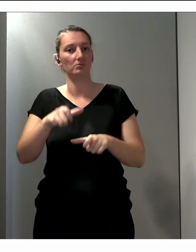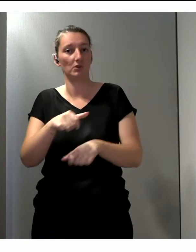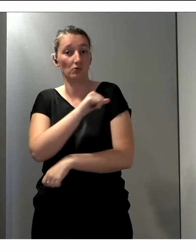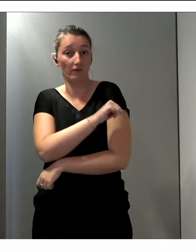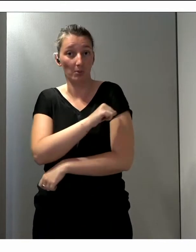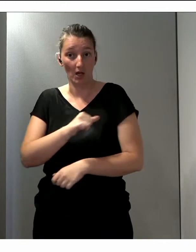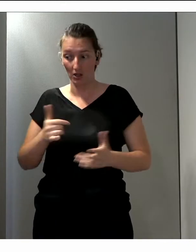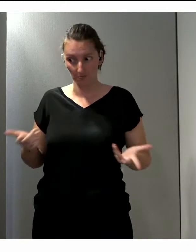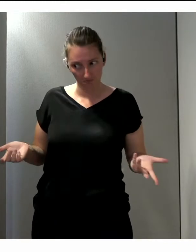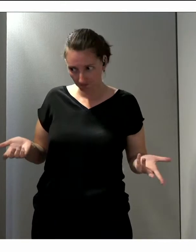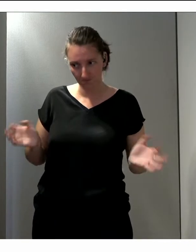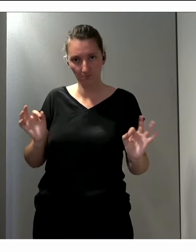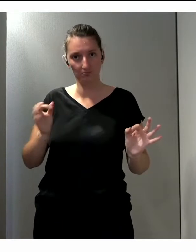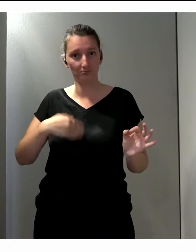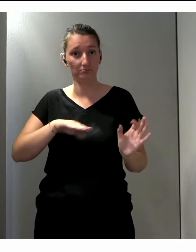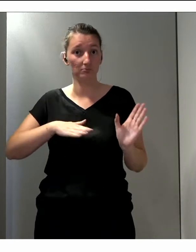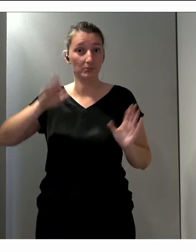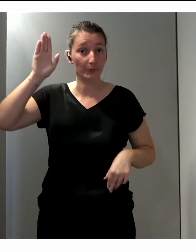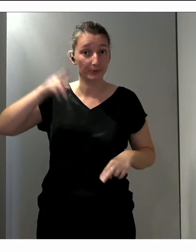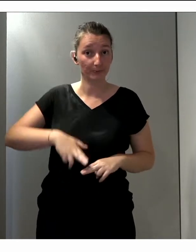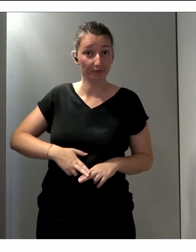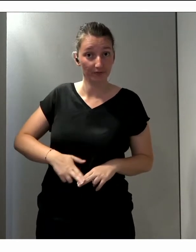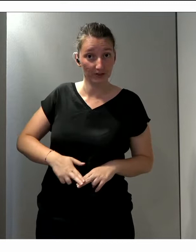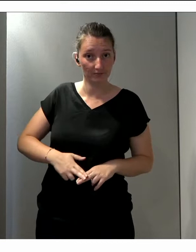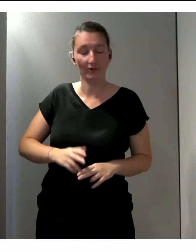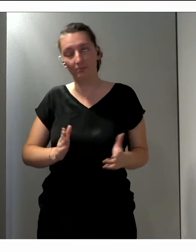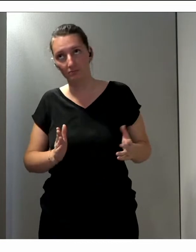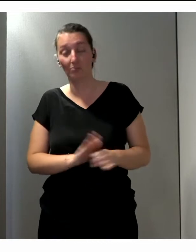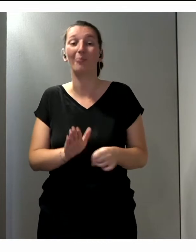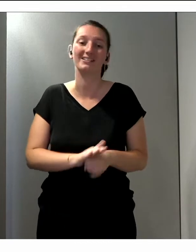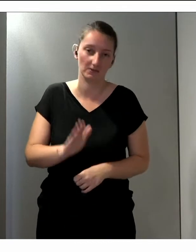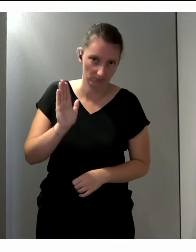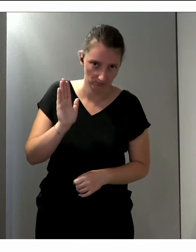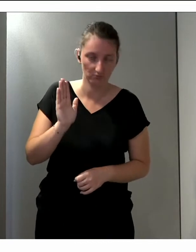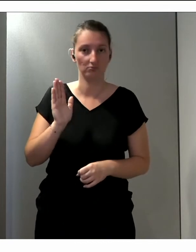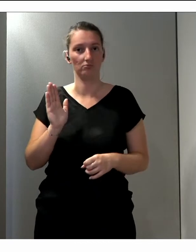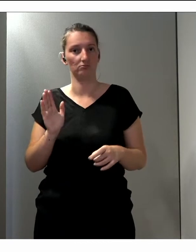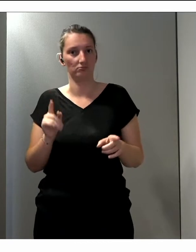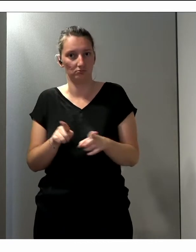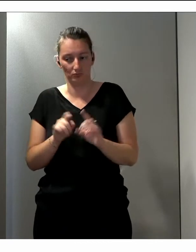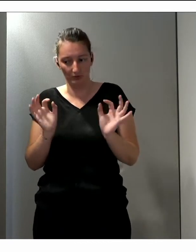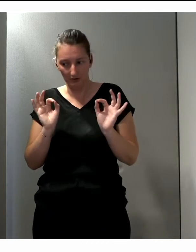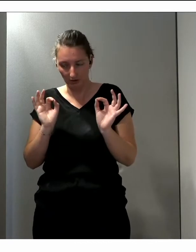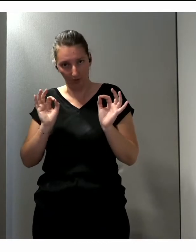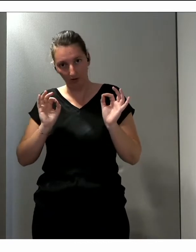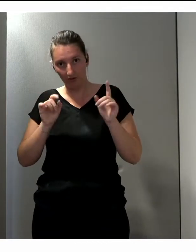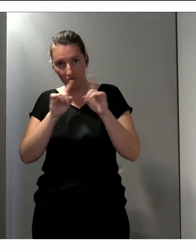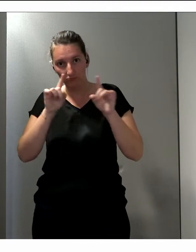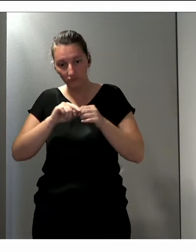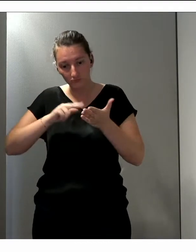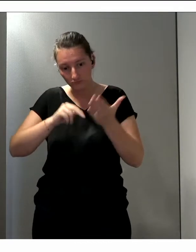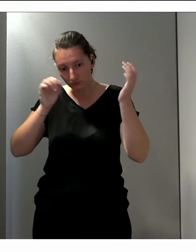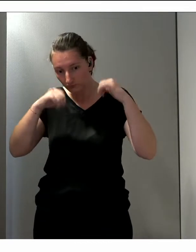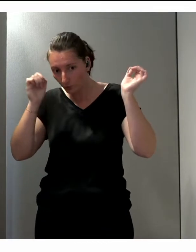n'avaient pas été pourvus faute de candidats. En tout cas, pas suffisamment. Il n'y avait pas de convention qui permettait effectivement de préparer